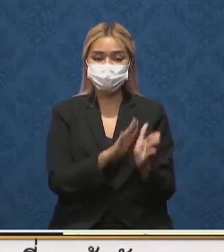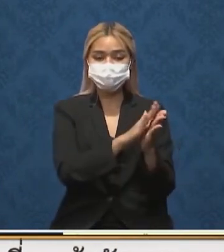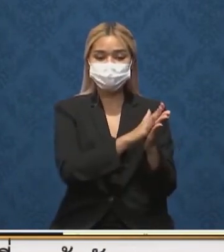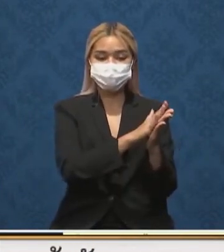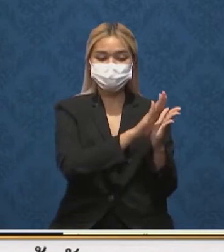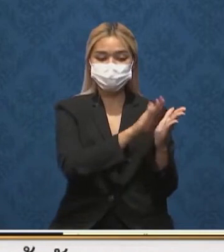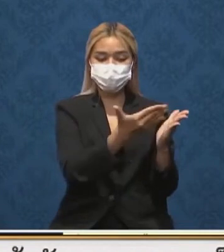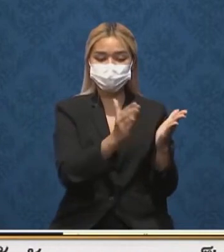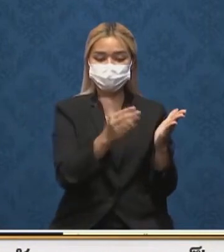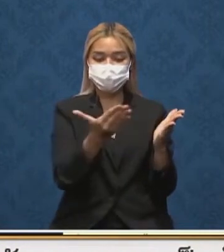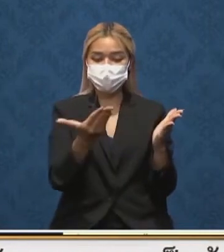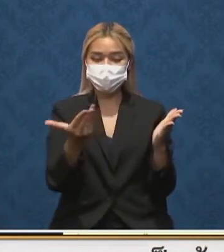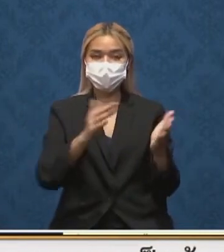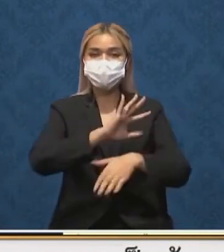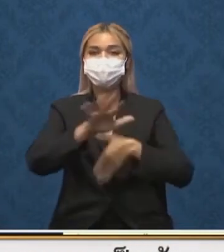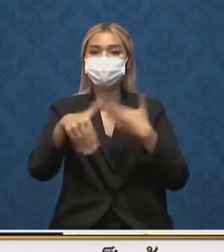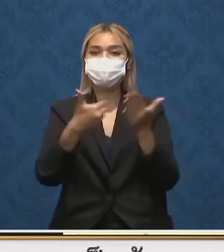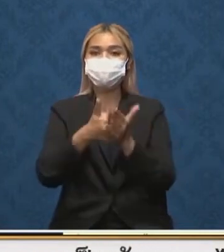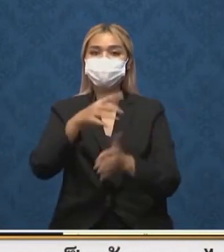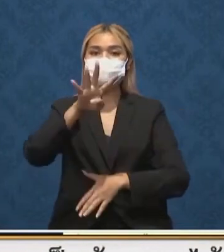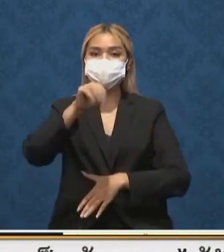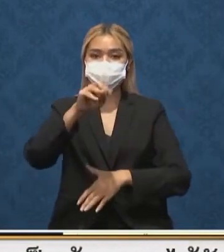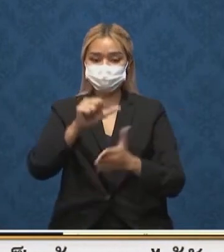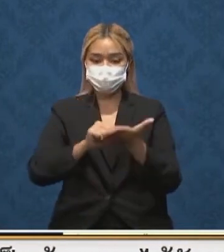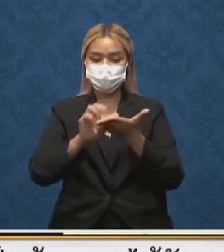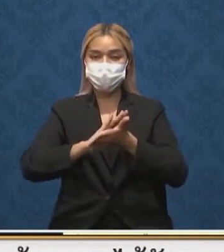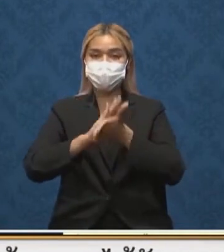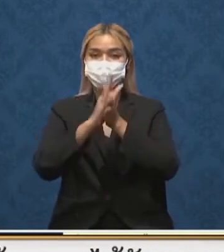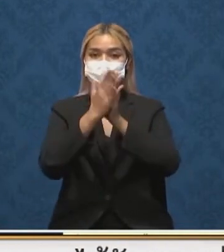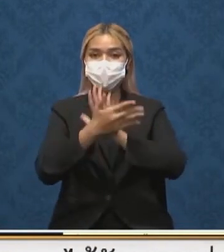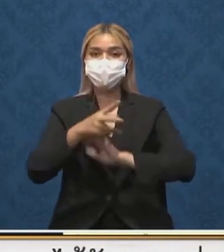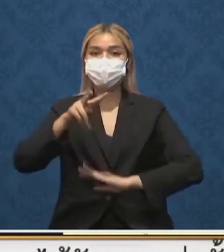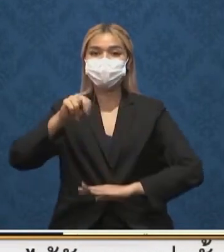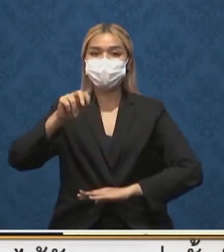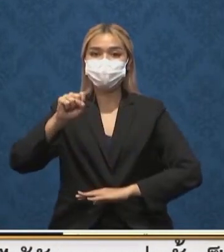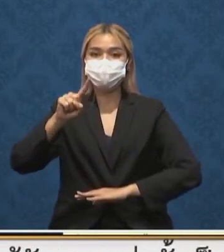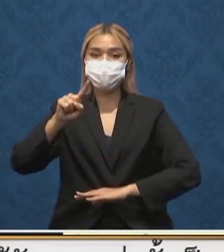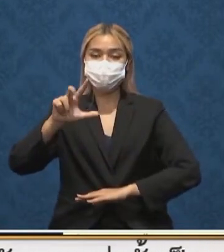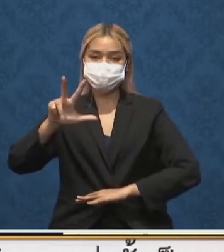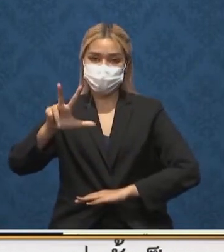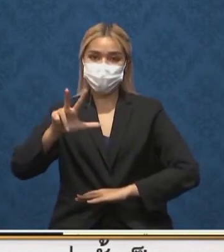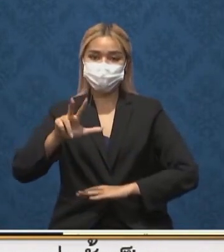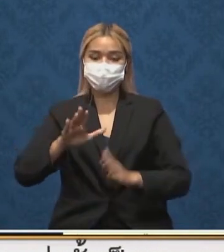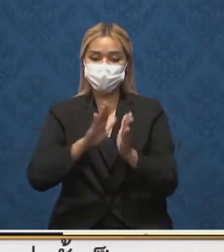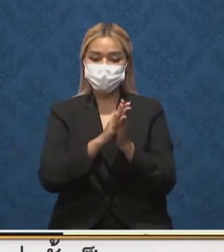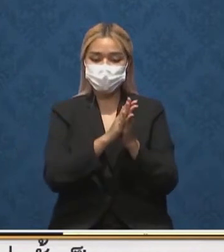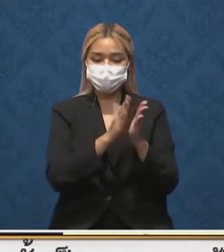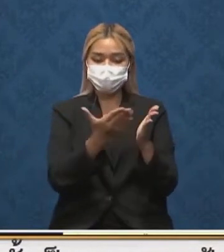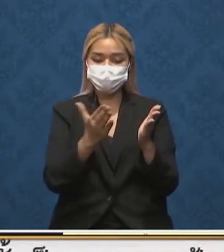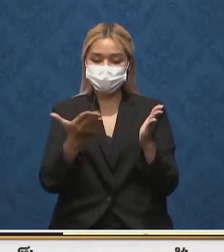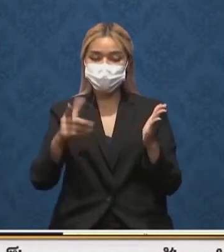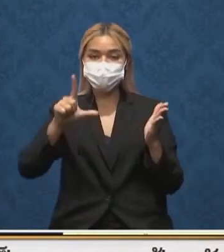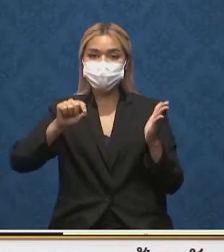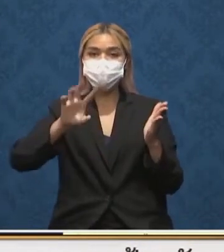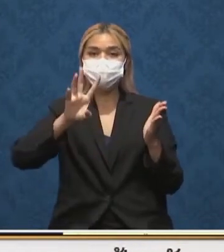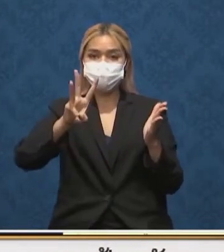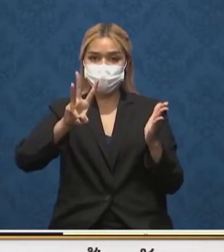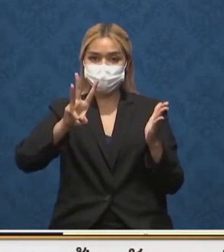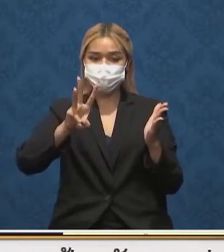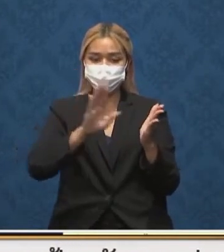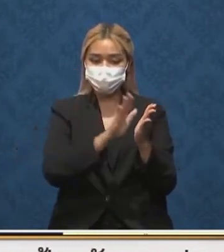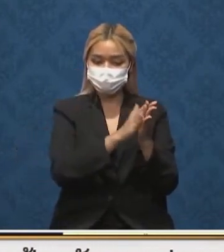มาแปลงเป็นนศ 3ทั้งสิ้นเลยแล้วแบ่งแยกด้วยเนี่ยเป็น 26ฉบับและยังเป็นสค 1อีก 23